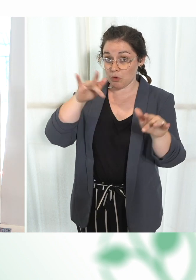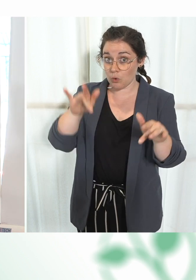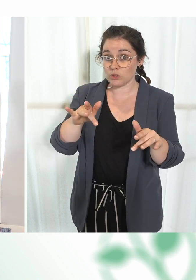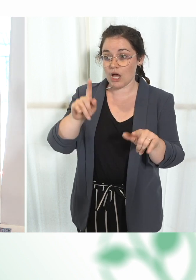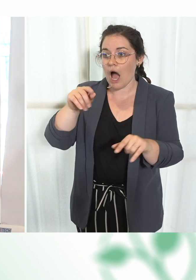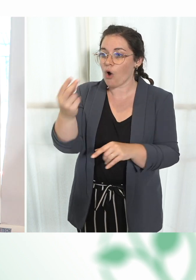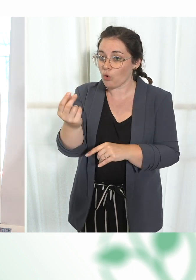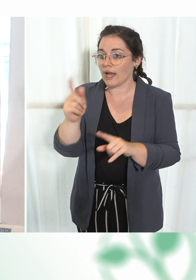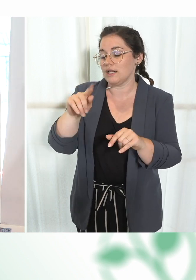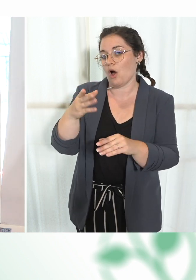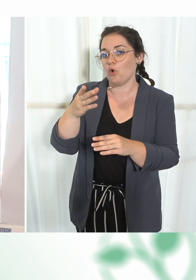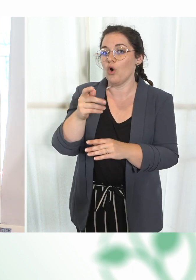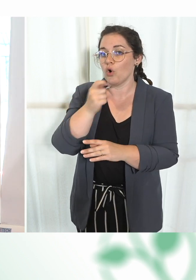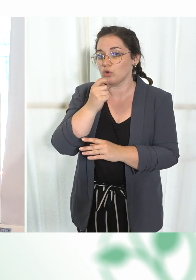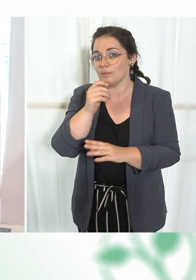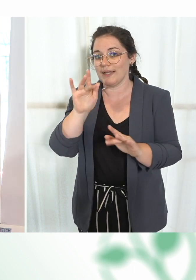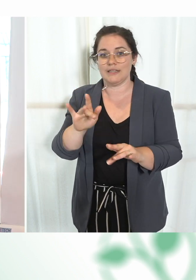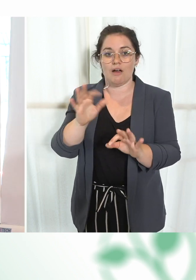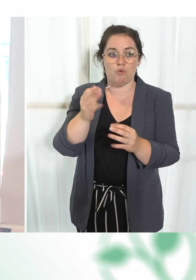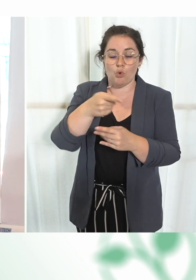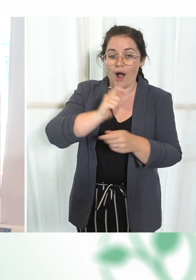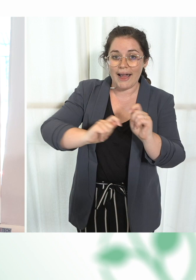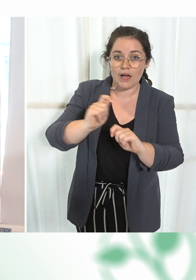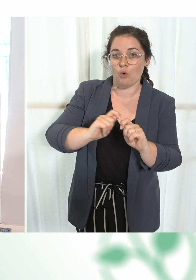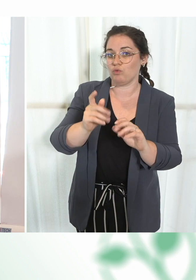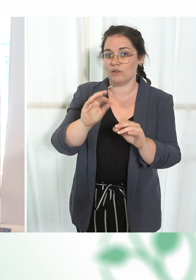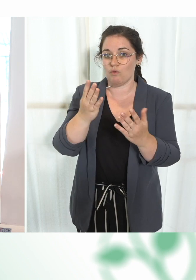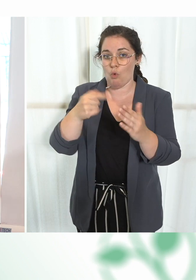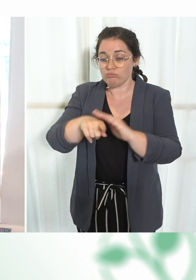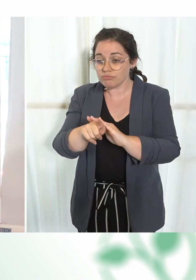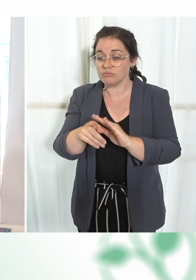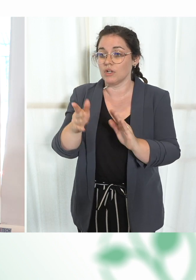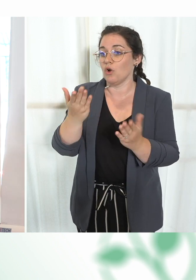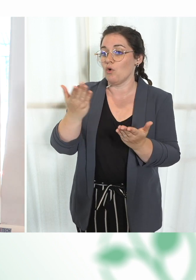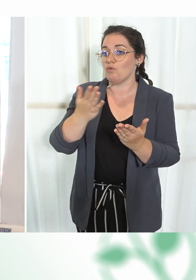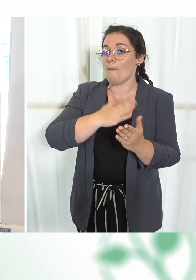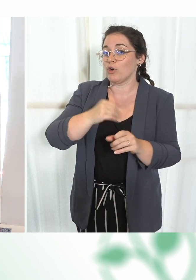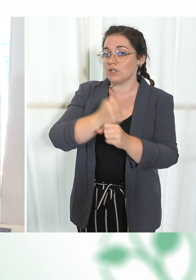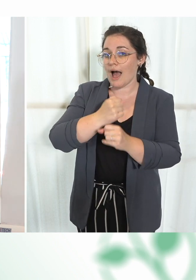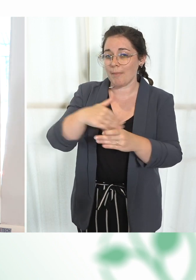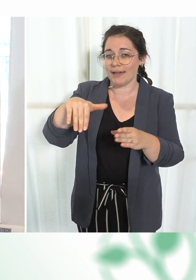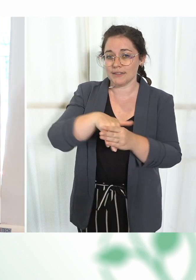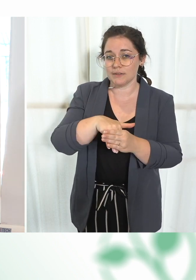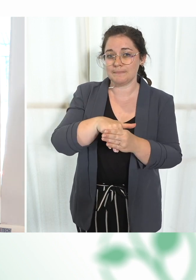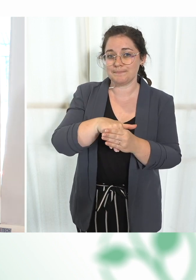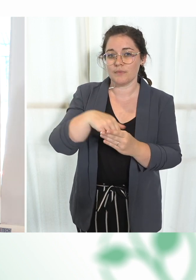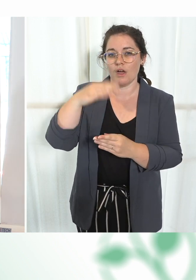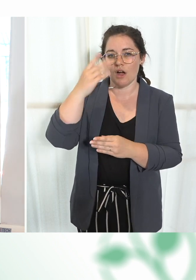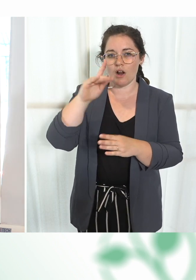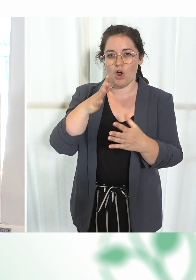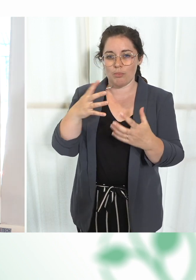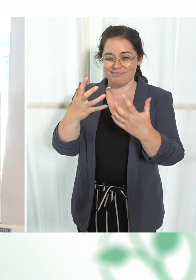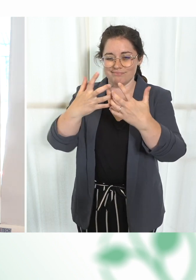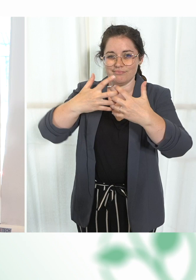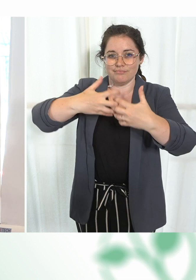sind auch Konsumenten. Wo gehen die shoppen, wo komme ich rein, wo möchte ich quasi arbeiten auch? Ich glaube, das ist so ineinandergreifen